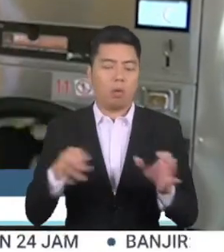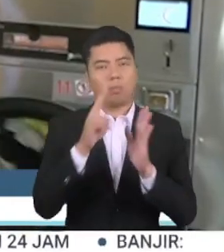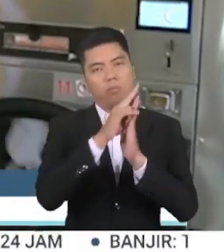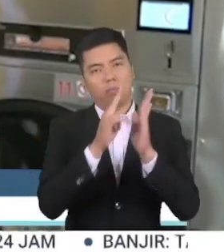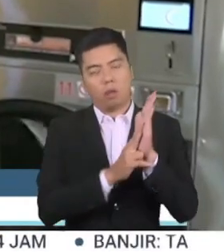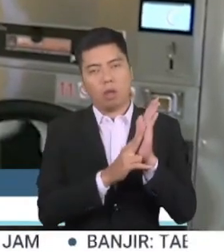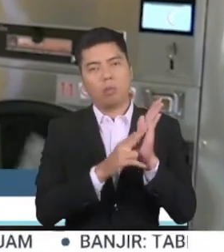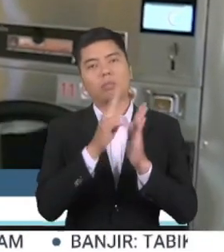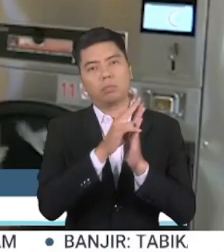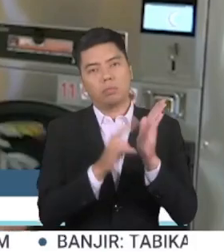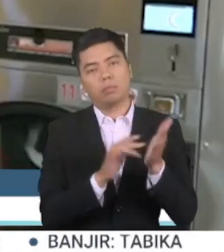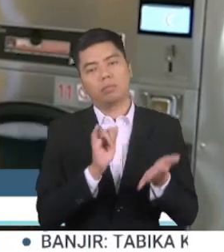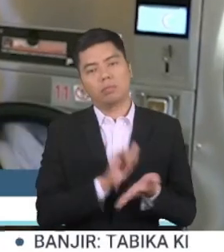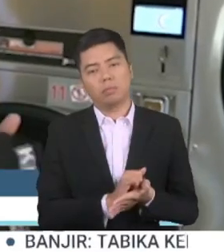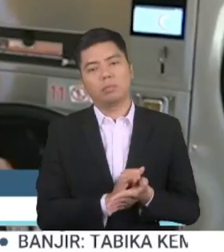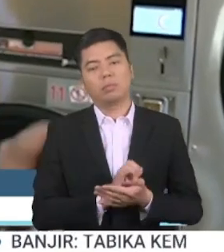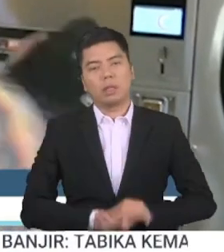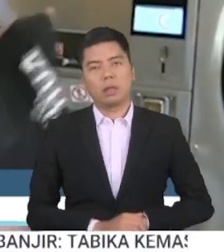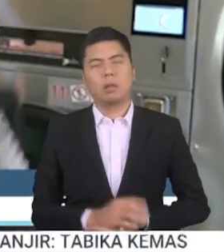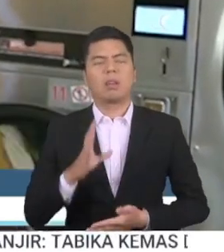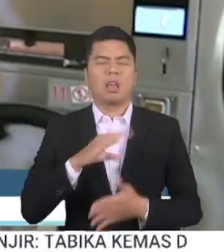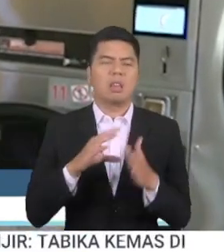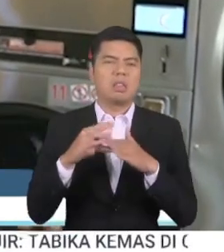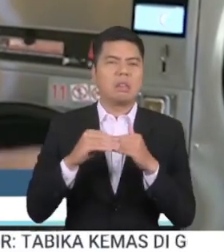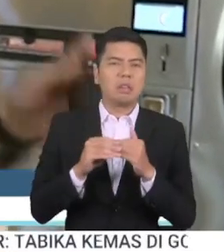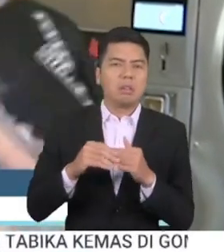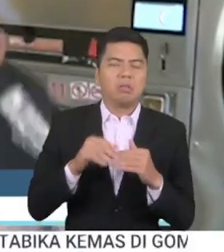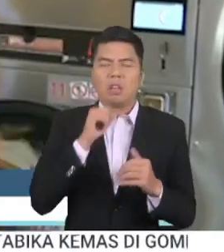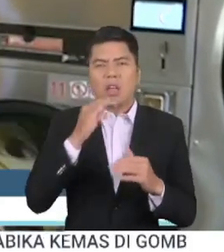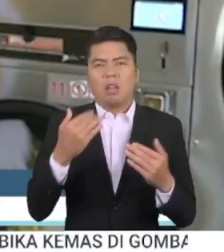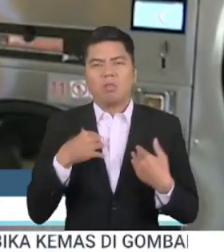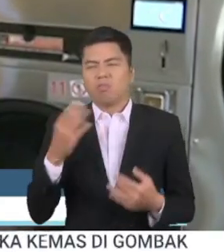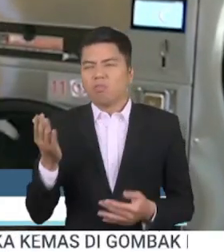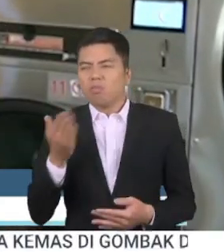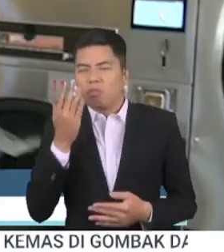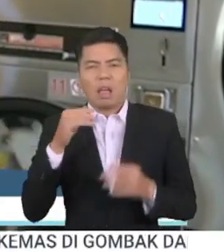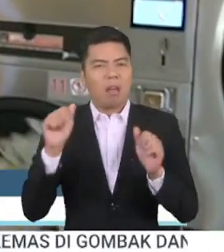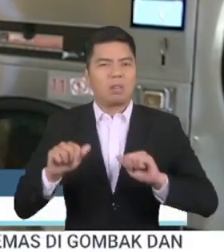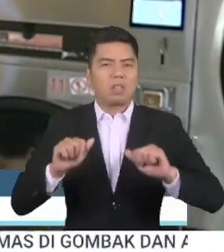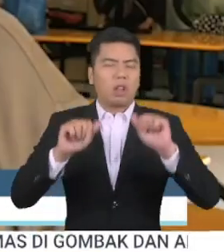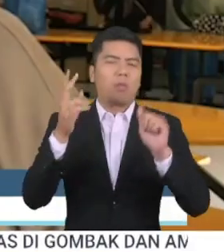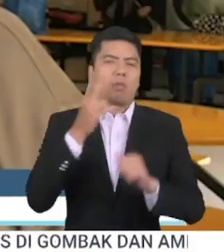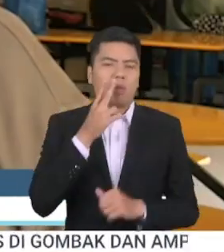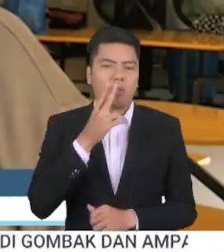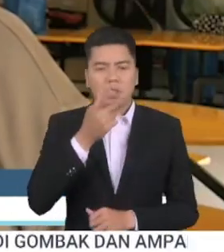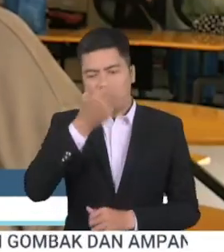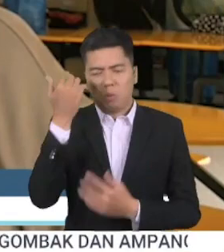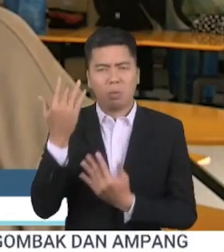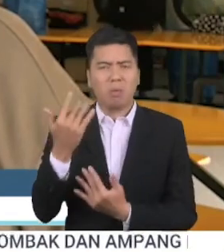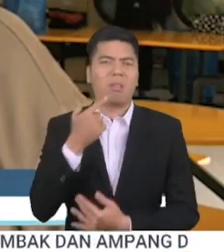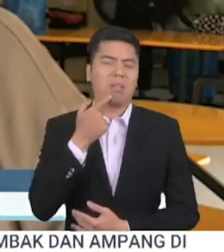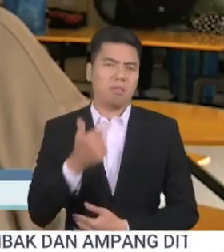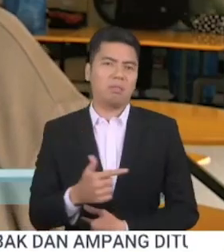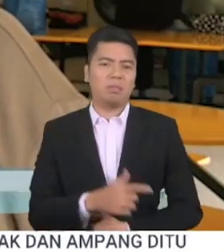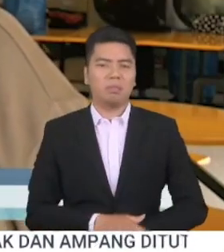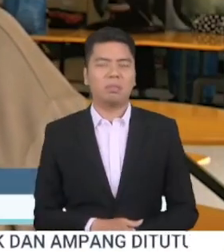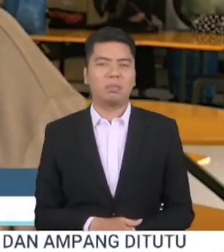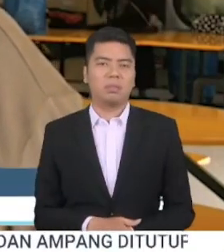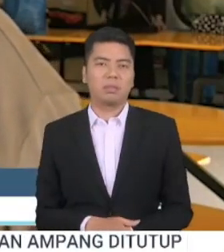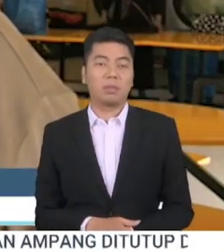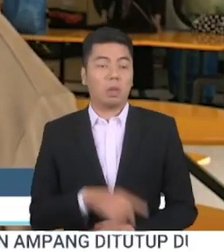larangan merokok dekat Dobi. Lagipun selesa, tak ada bawa asap rokok. Kita nak duduk tunggu lama. Dekat Dobi ni tak sesuai lah